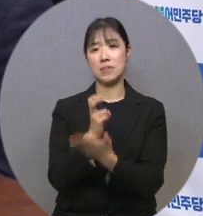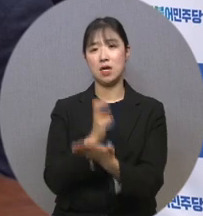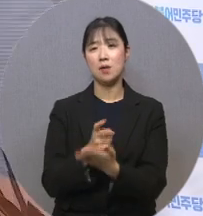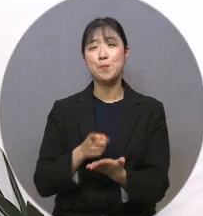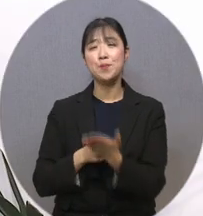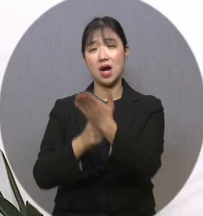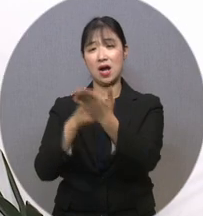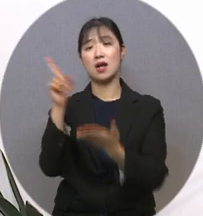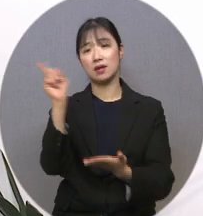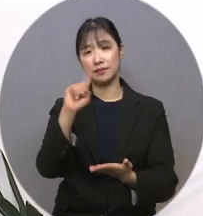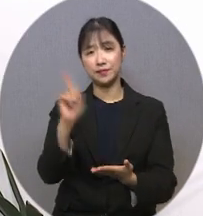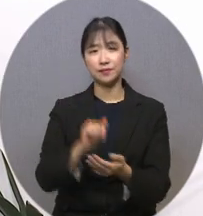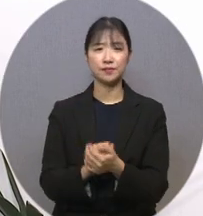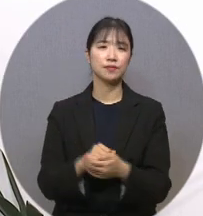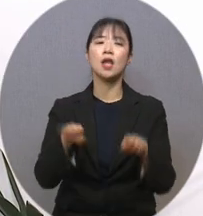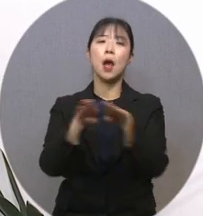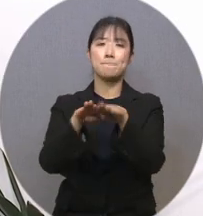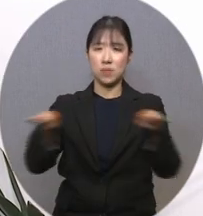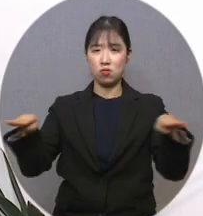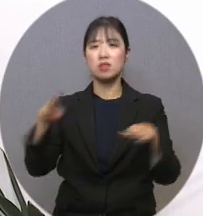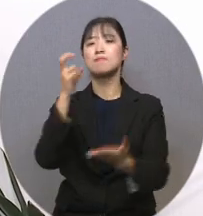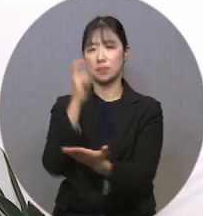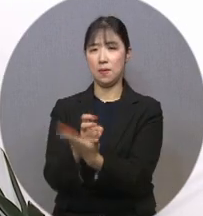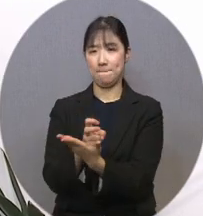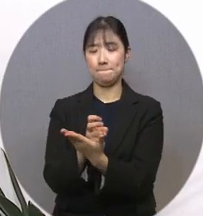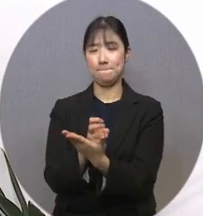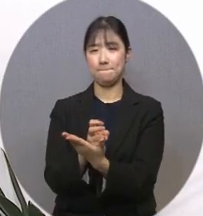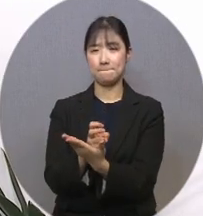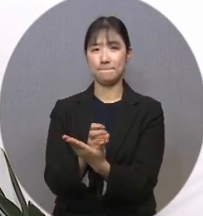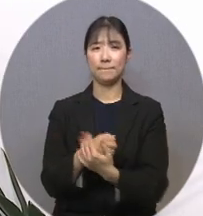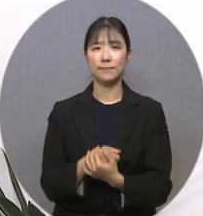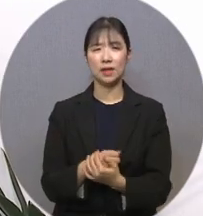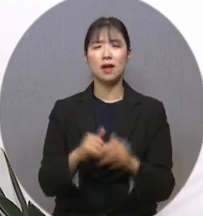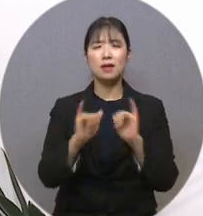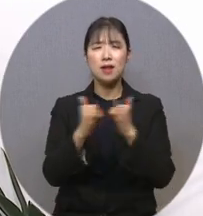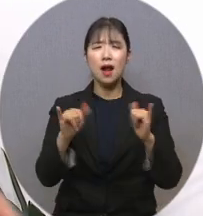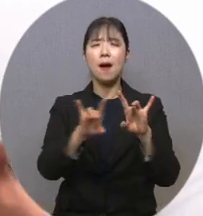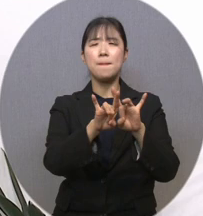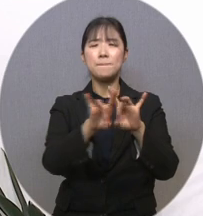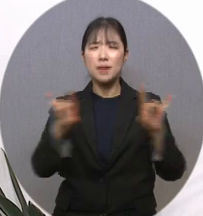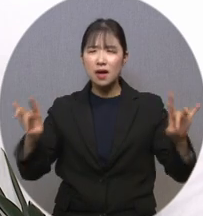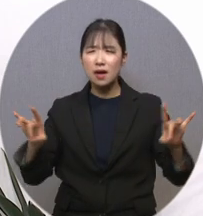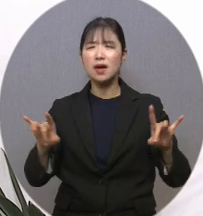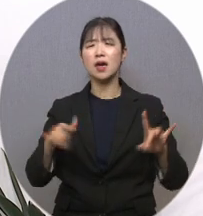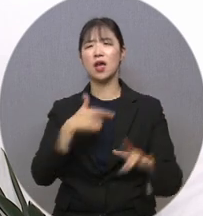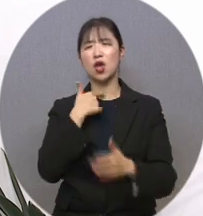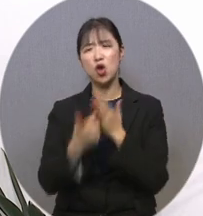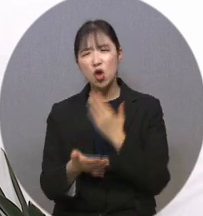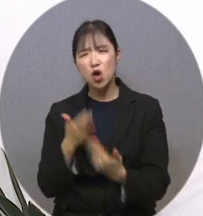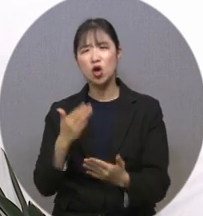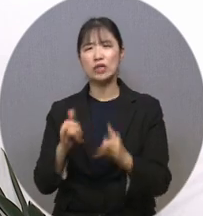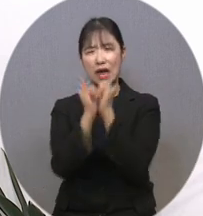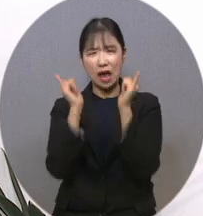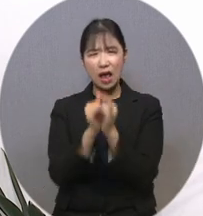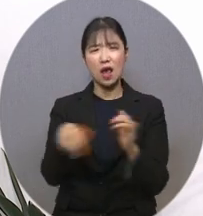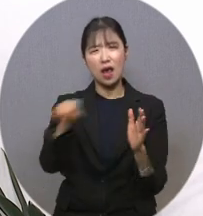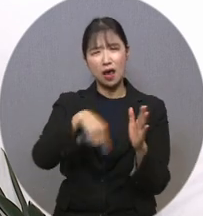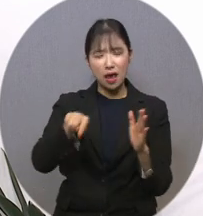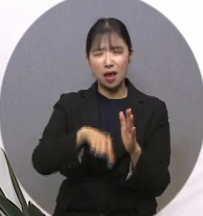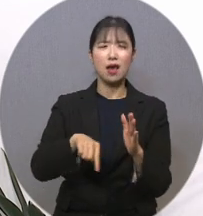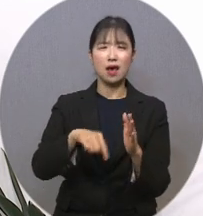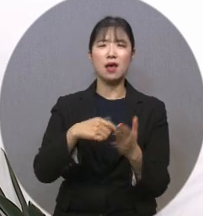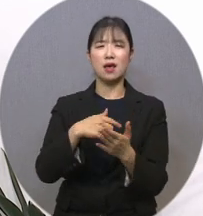것이 이제 평등법을 발의했습니다. 사람마다 겪는 우리 사회의 그런 여러